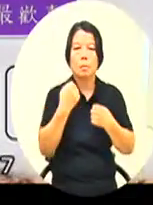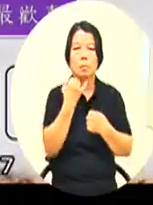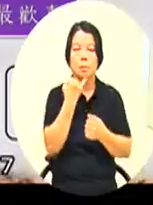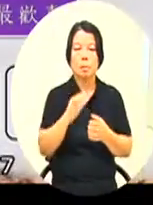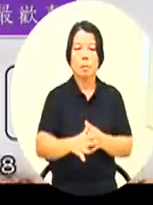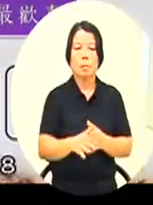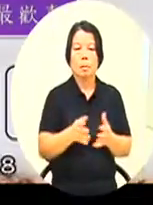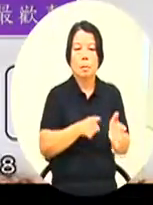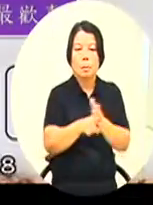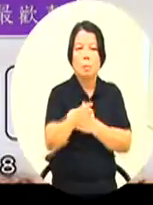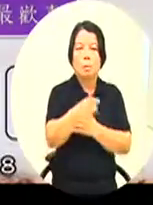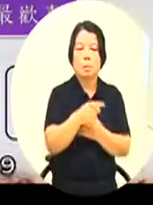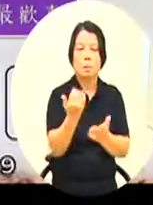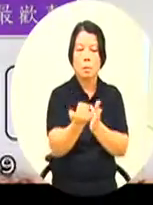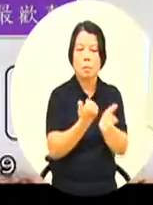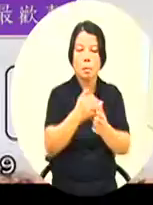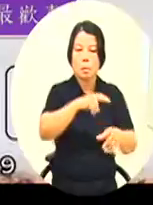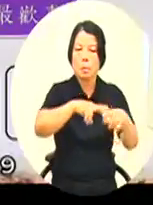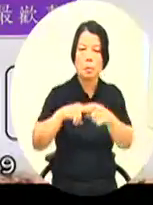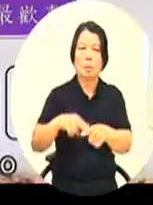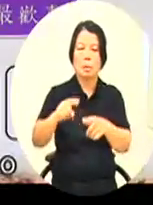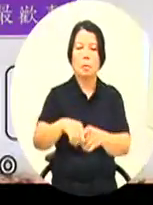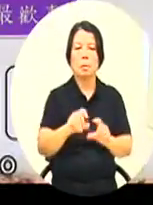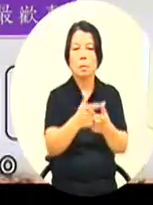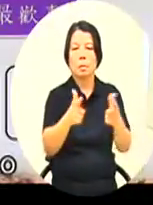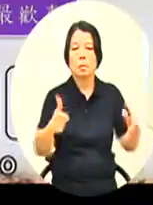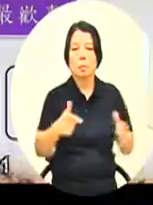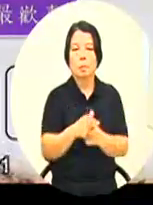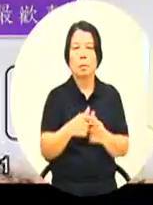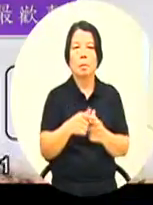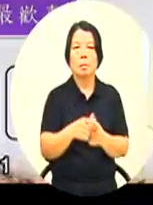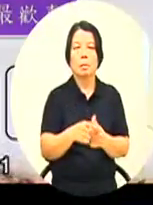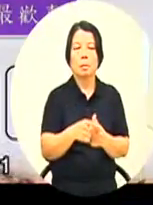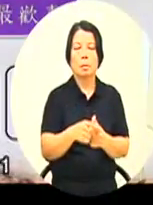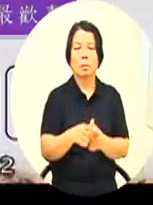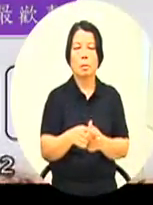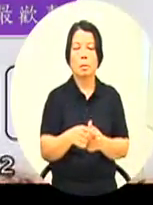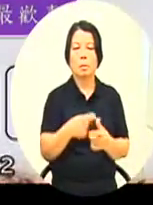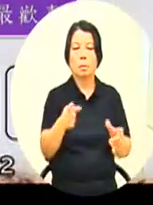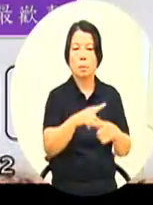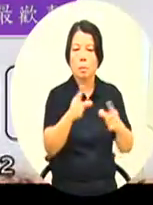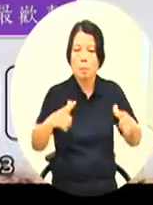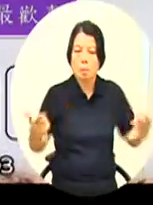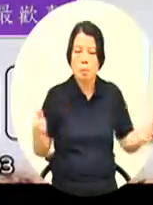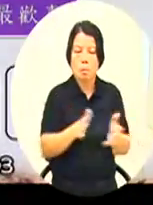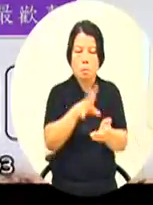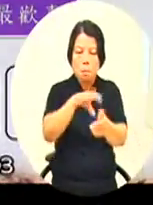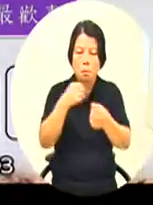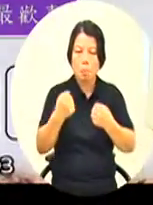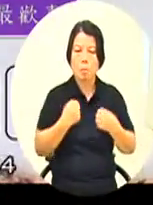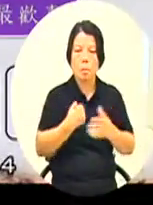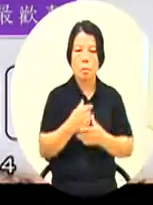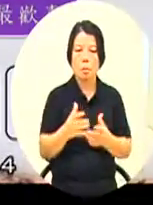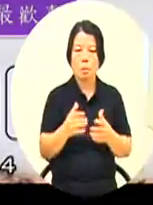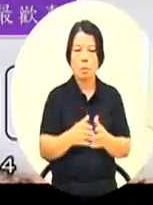这几个系刚才有介绍到了哈，这不同来自不同的面向的一个学系，去勾勒出我们在高